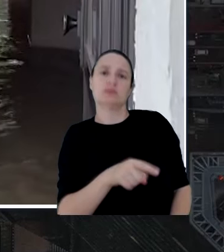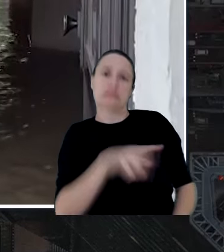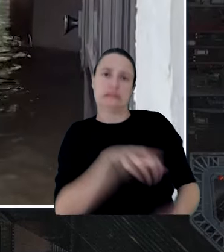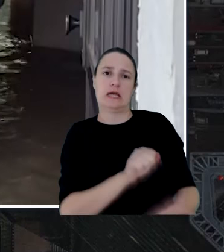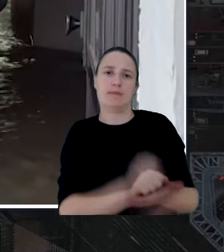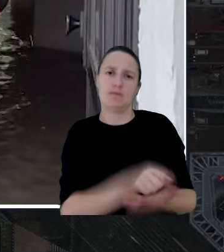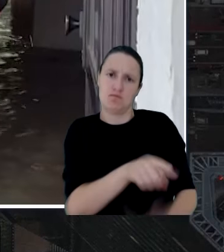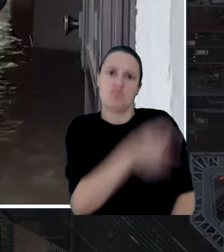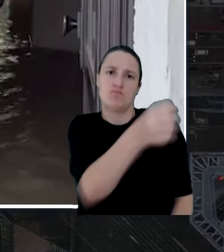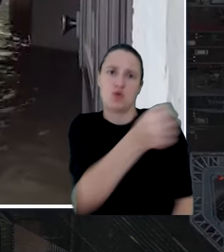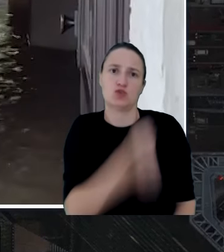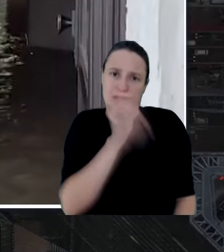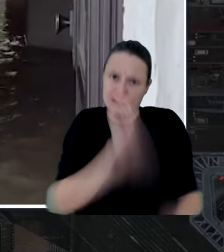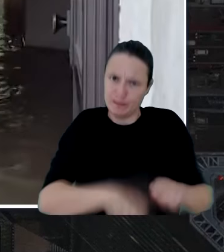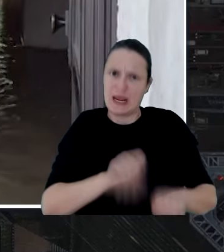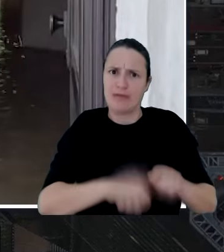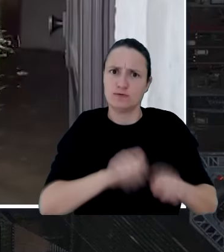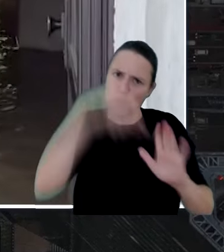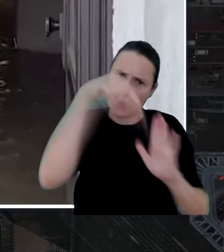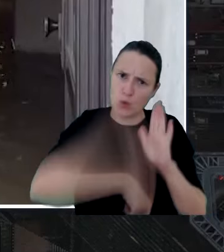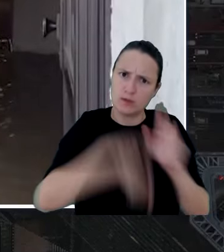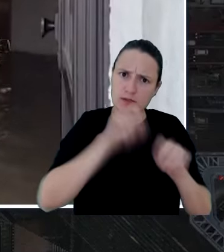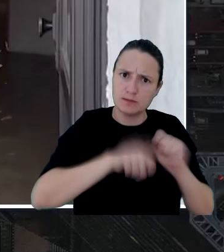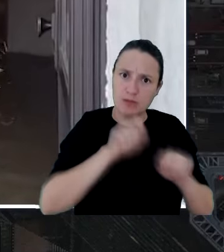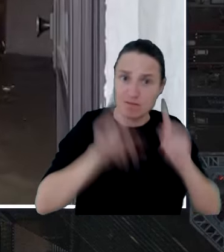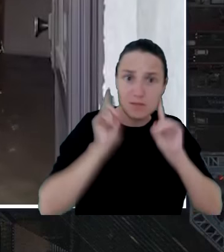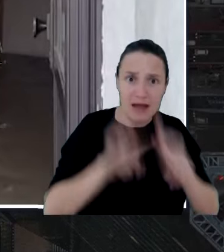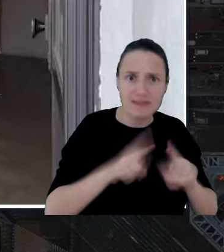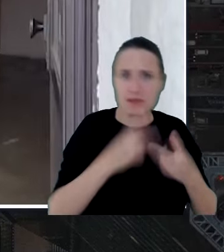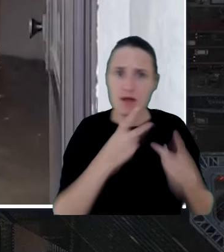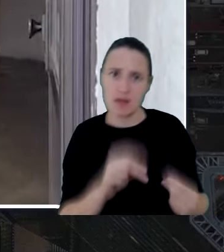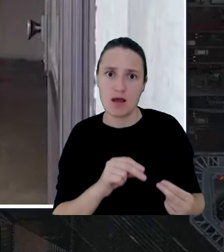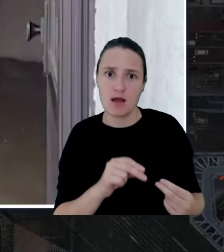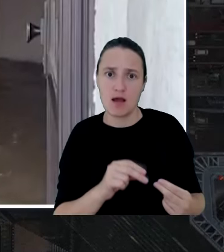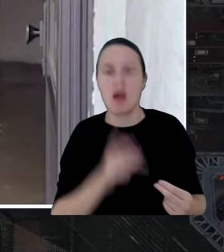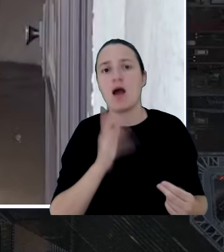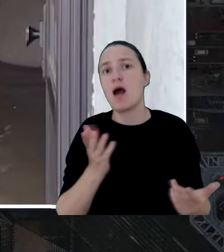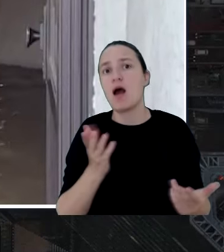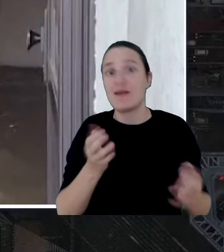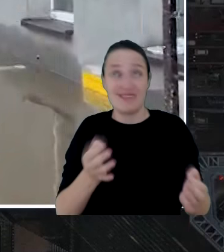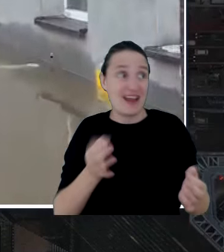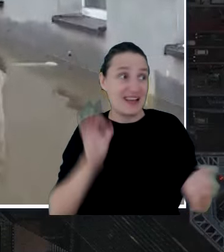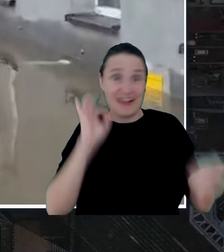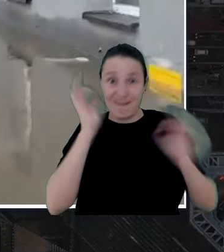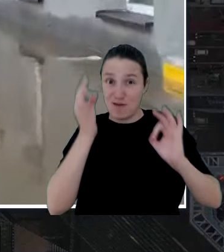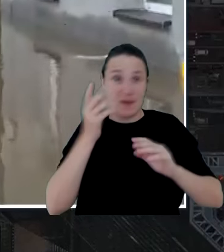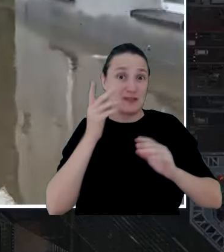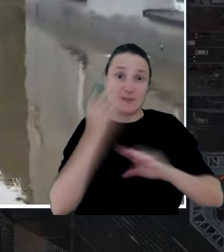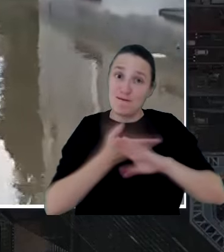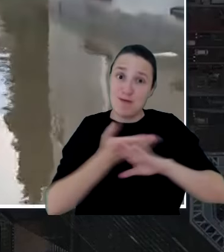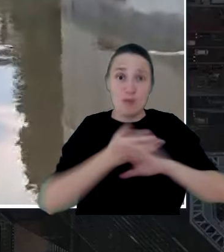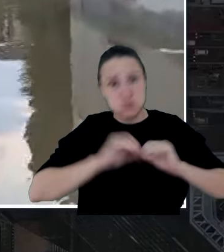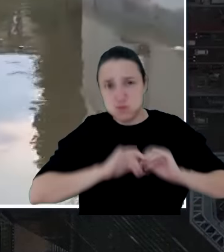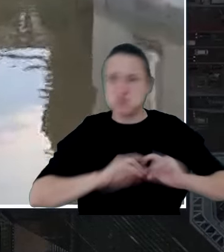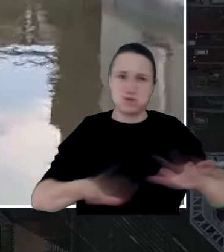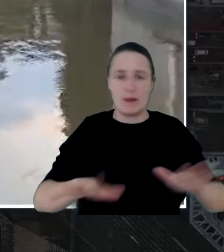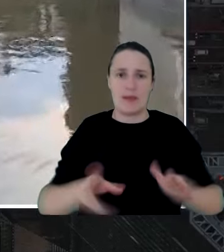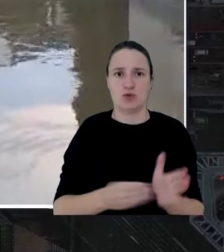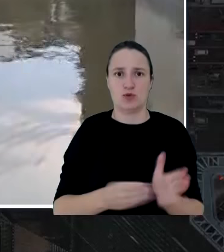pan sprawdzi, czy rzeczywiście one są prawdziwe, czy nieprawdziwe. Bo dezinformacji dzisiaj nie potrzebujemy. Szczególnie